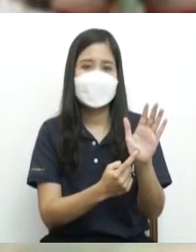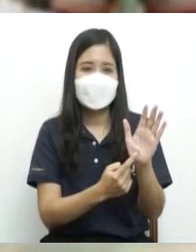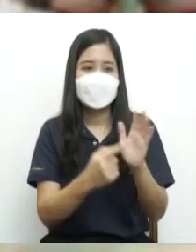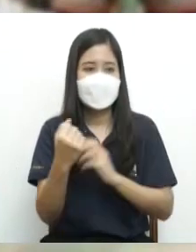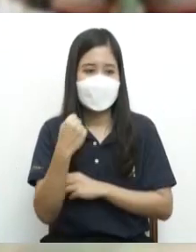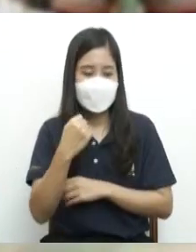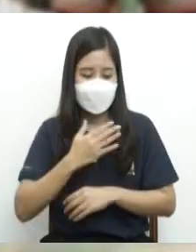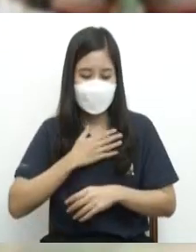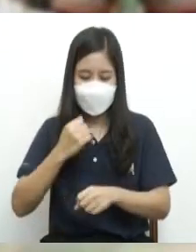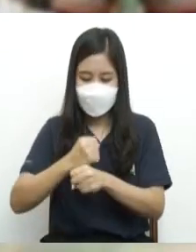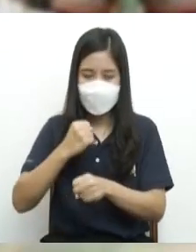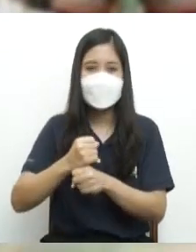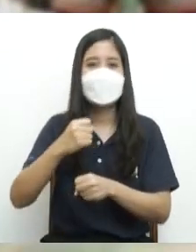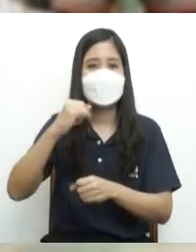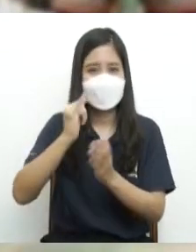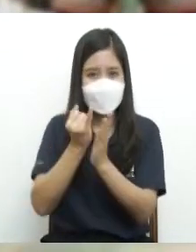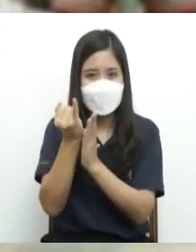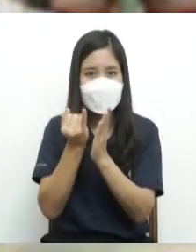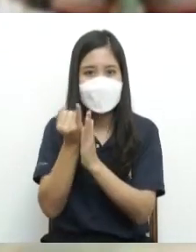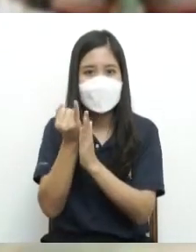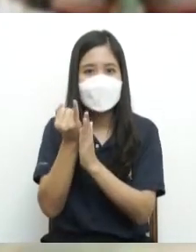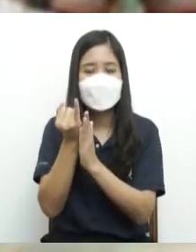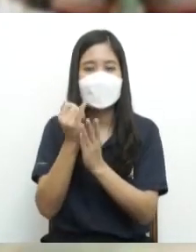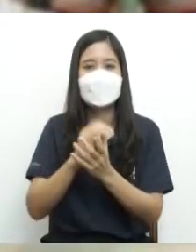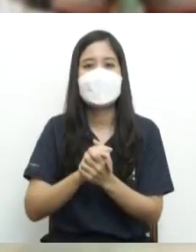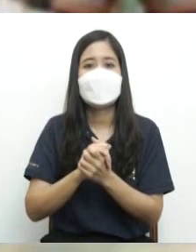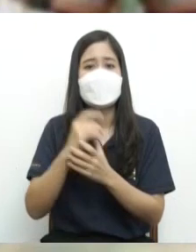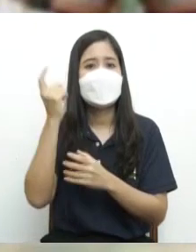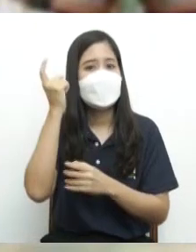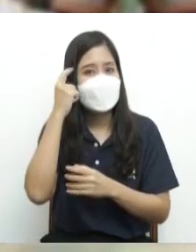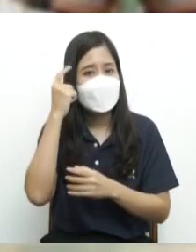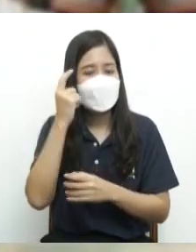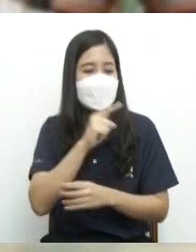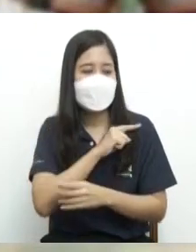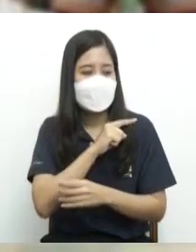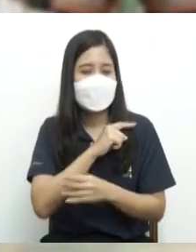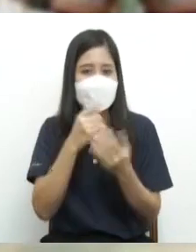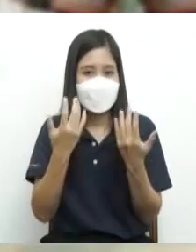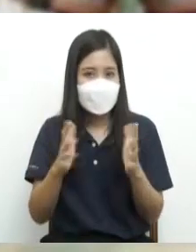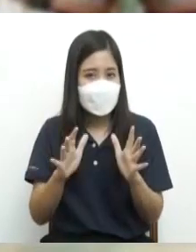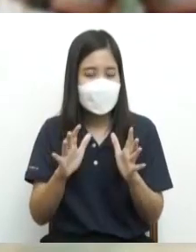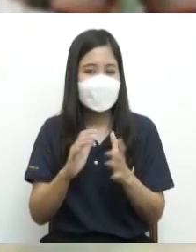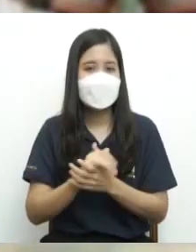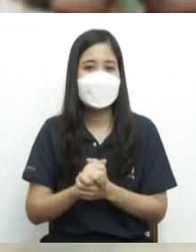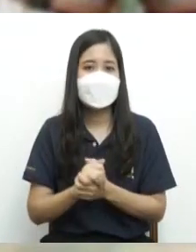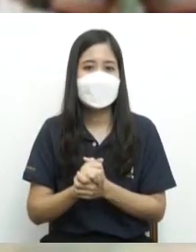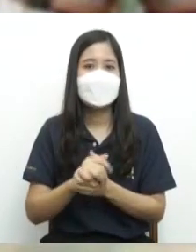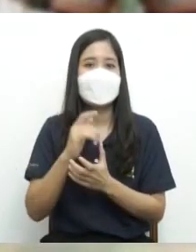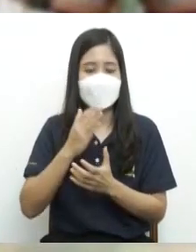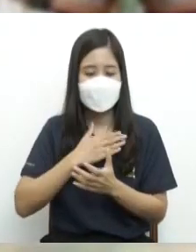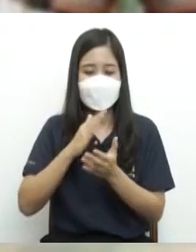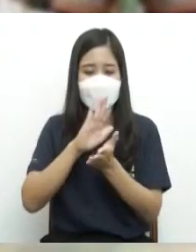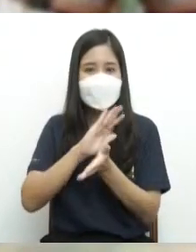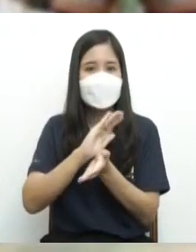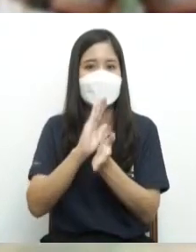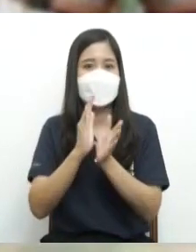ทำนั้นถูกต้องหลักของผมนะครับเมื่อรู้หน้าที่และความรับผิดชอบแล้วสิ่งต่อมาก็คือต้องปรับบทบาทหรือพฤติ